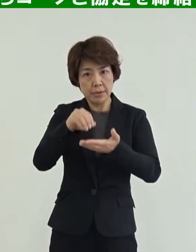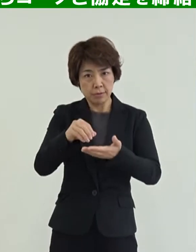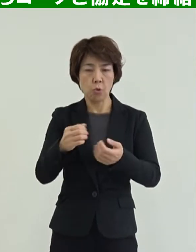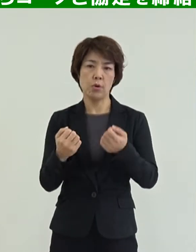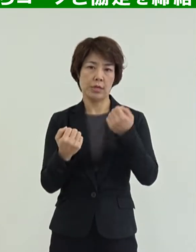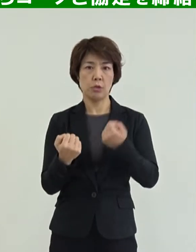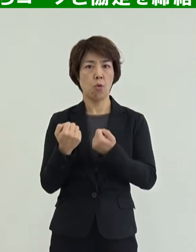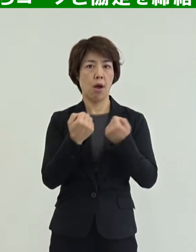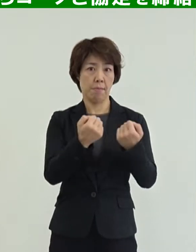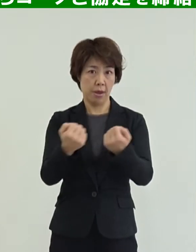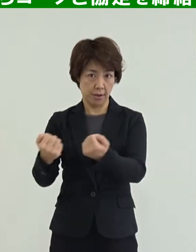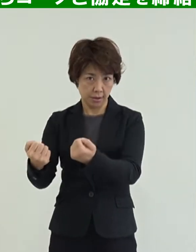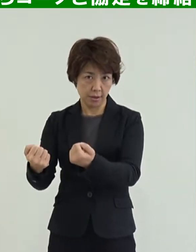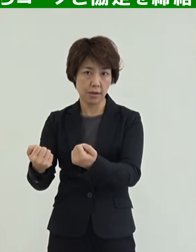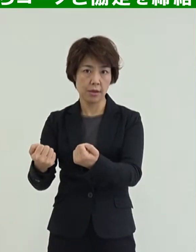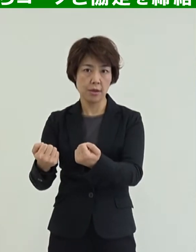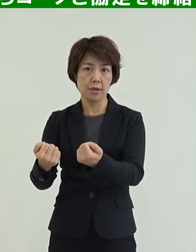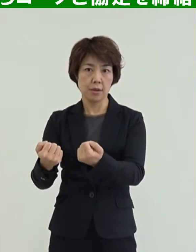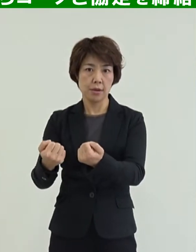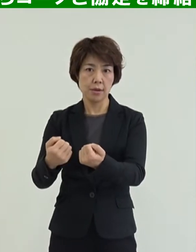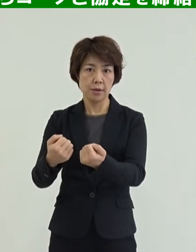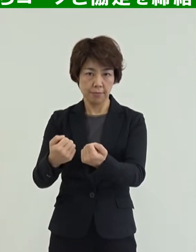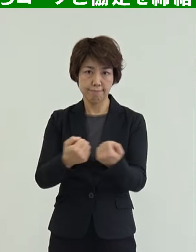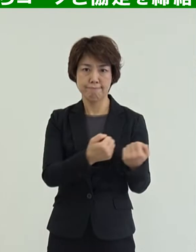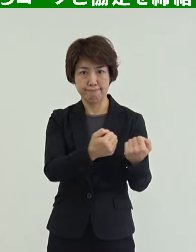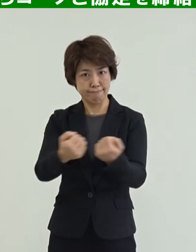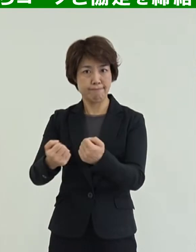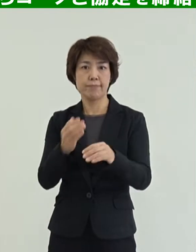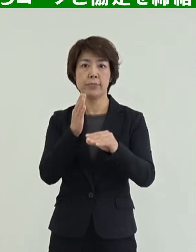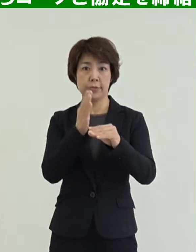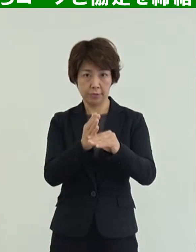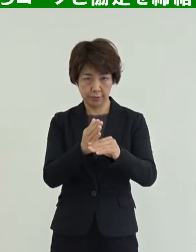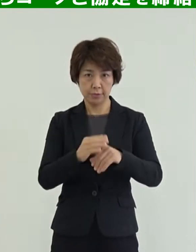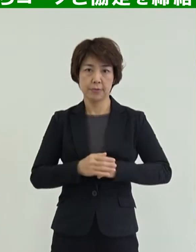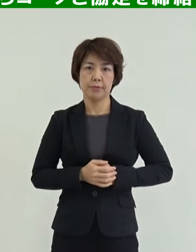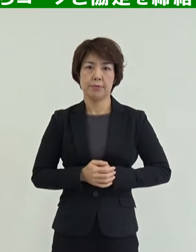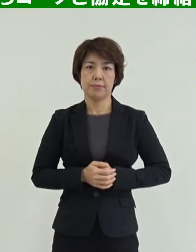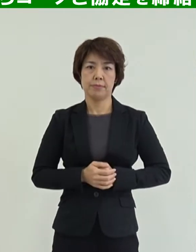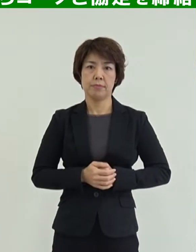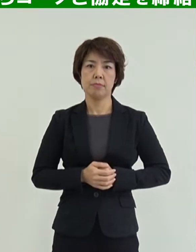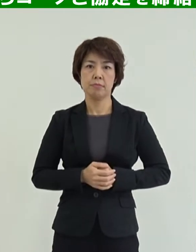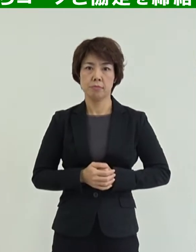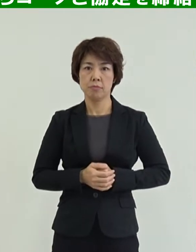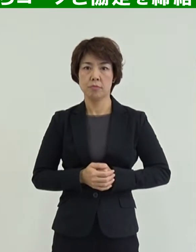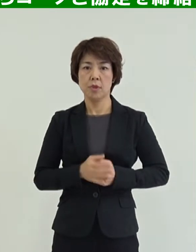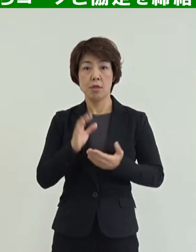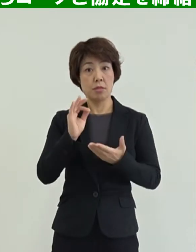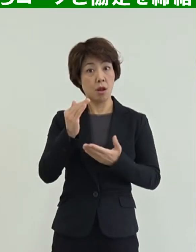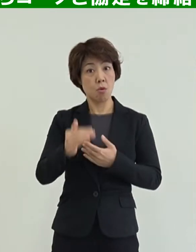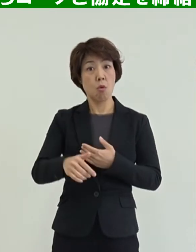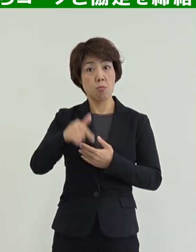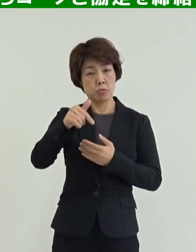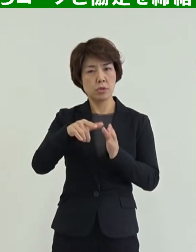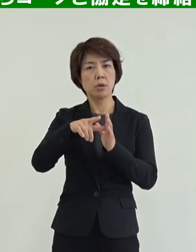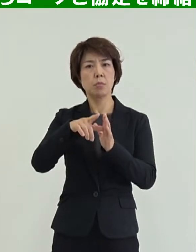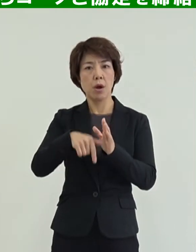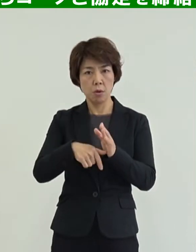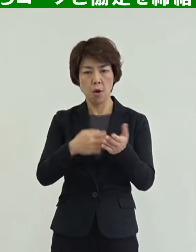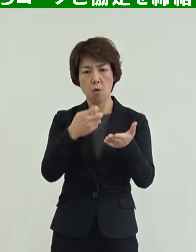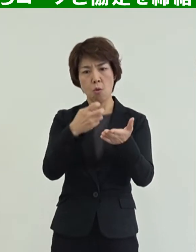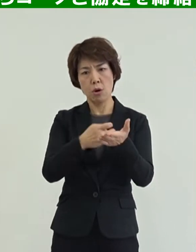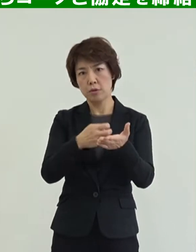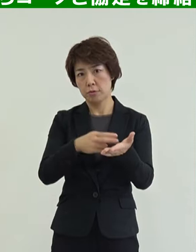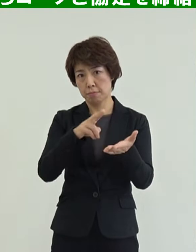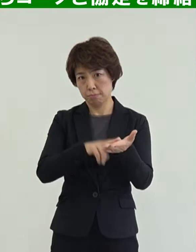法の車を運行していただいておりますけれどもまあなら国産の場合はあの法律の